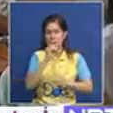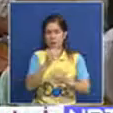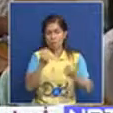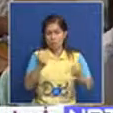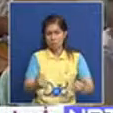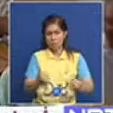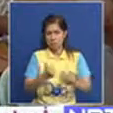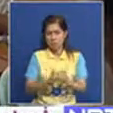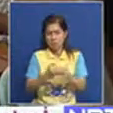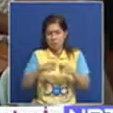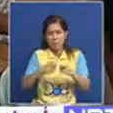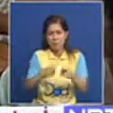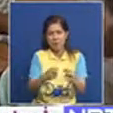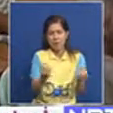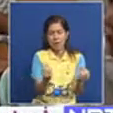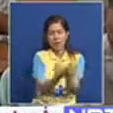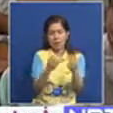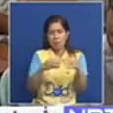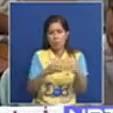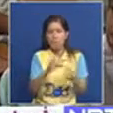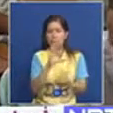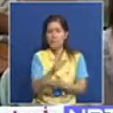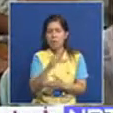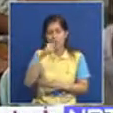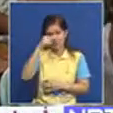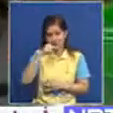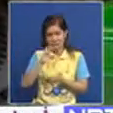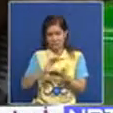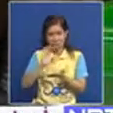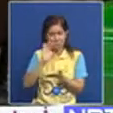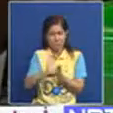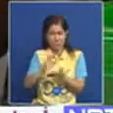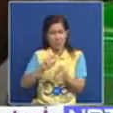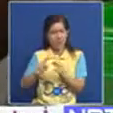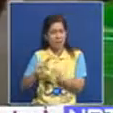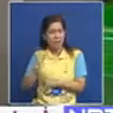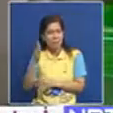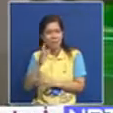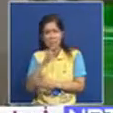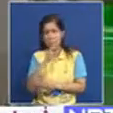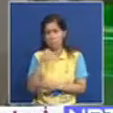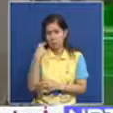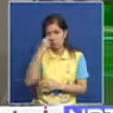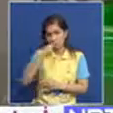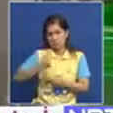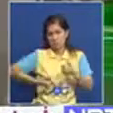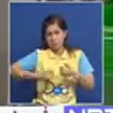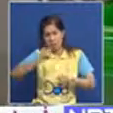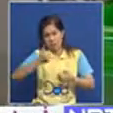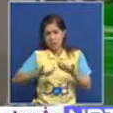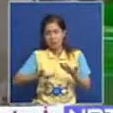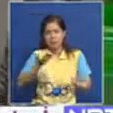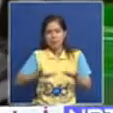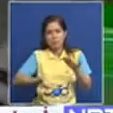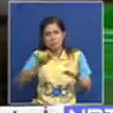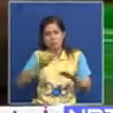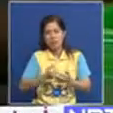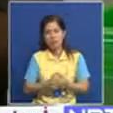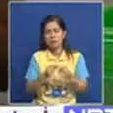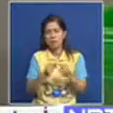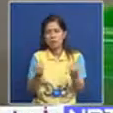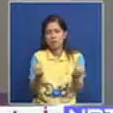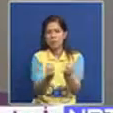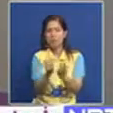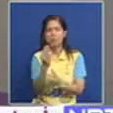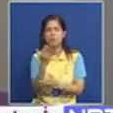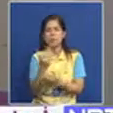ความกังวลหรือผลกระทบต่อนักลงทุนไทยในเมียนมาแต่เชื่อว่าไม่ว่าใครจะได้รับเลือกให้เป็นรัฐบาลก็จะไม่ส่งผลต่อการค้าการลงทุนรวมทั้งการ